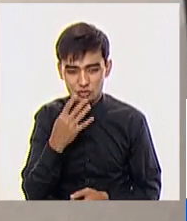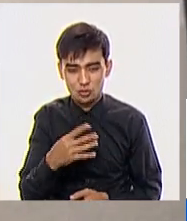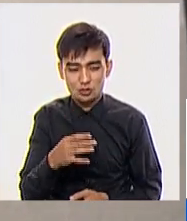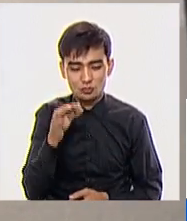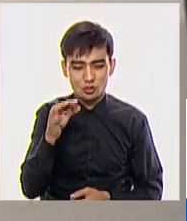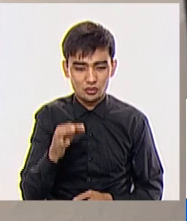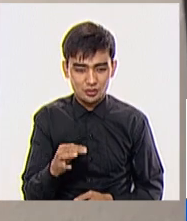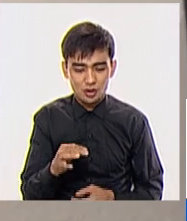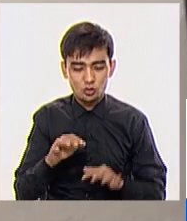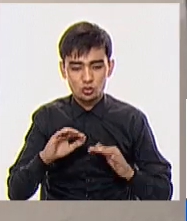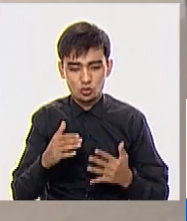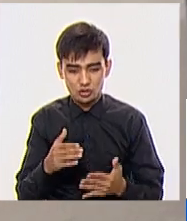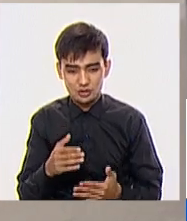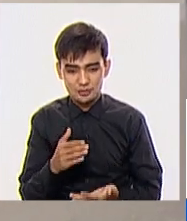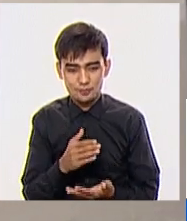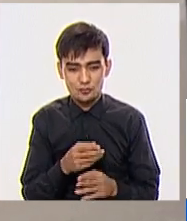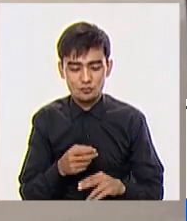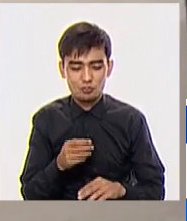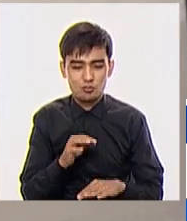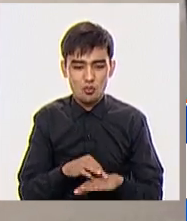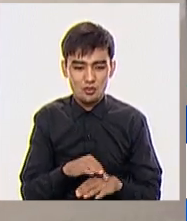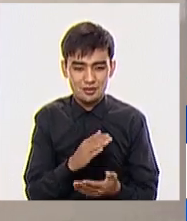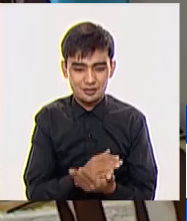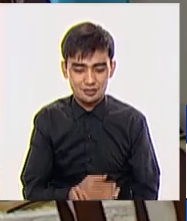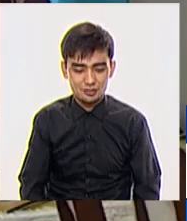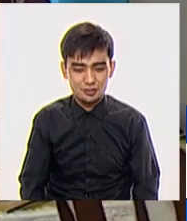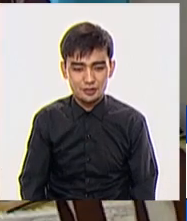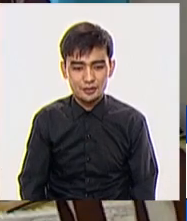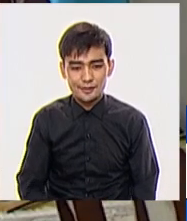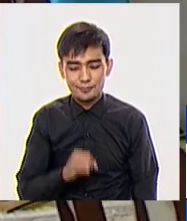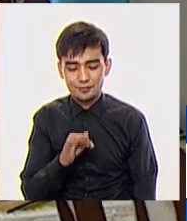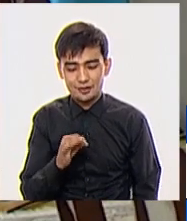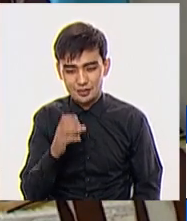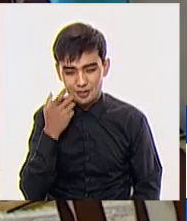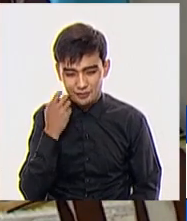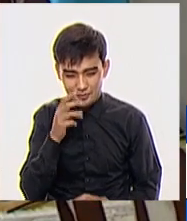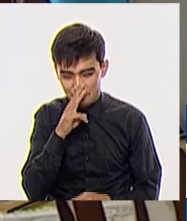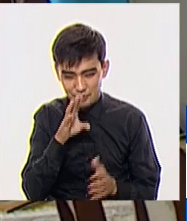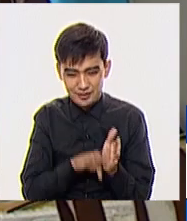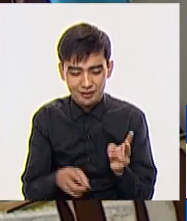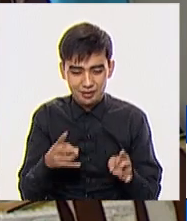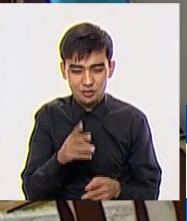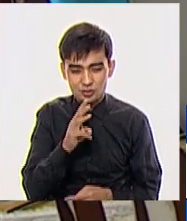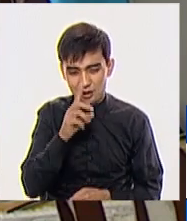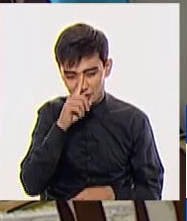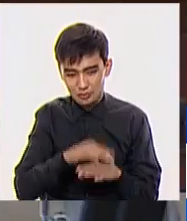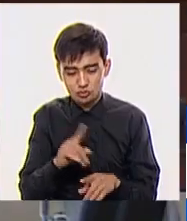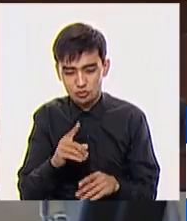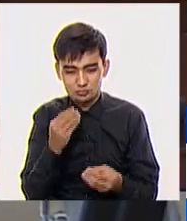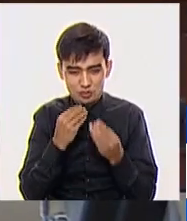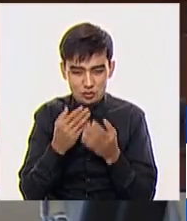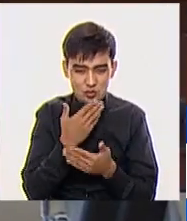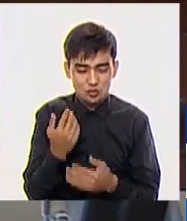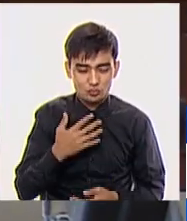40% жағдайда ауру симптомсыз болып табылады. Табыссыз қалғандар үкімет қаулы шығарып қойып, кімнің не жейтінін ойламайды